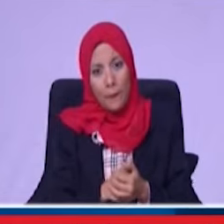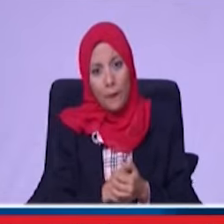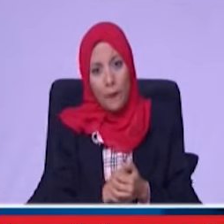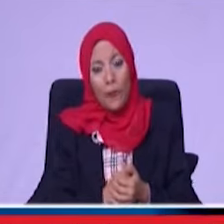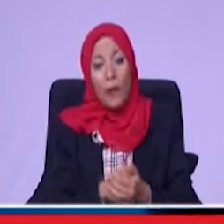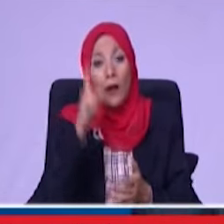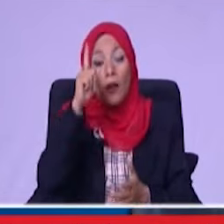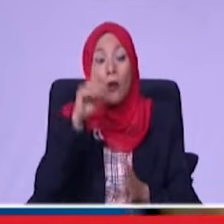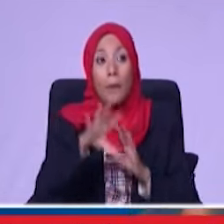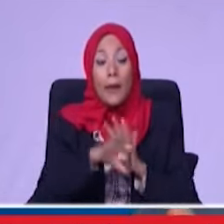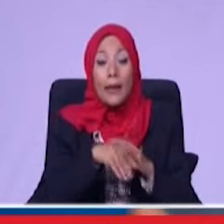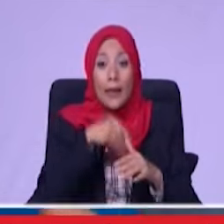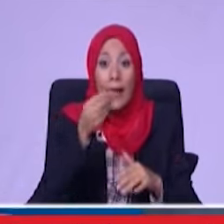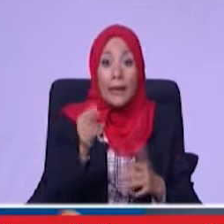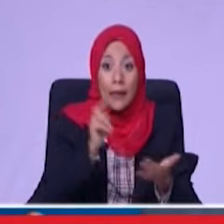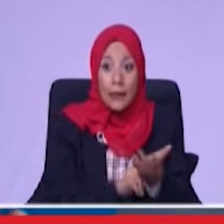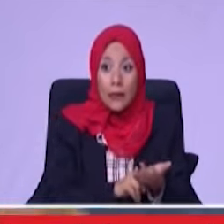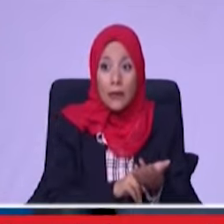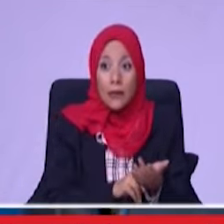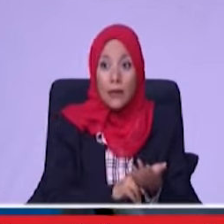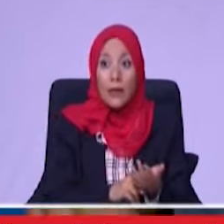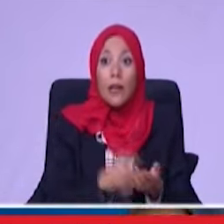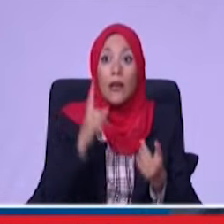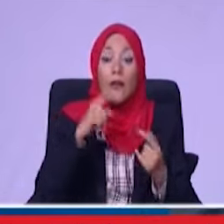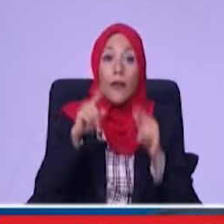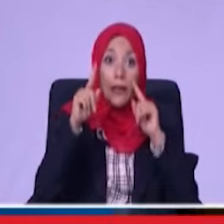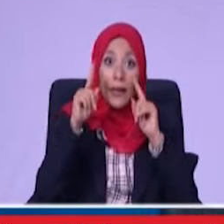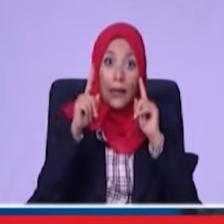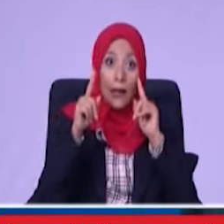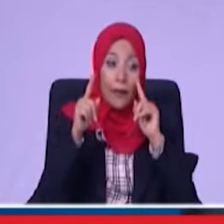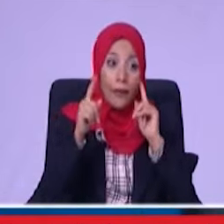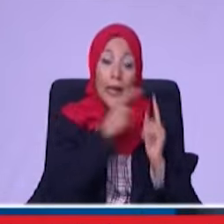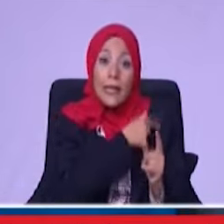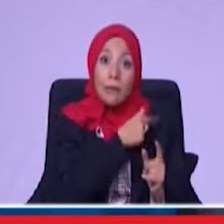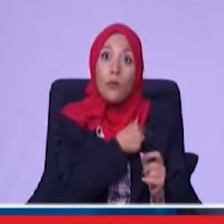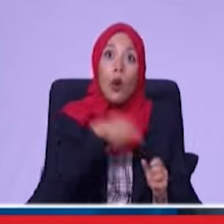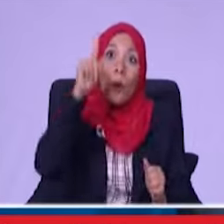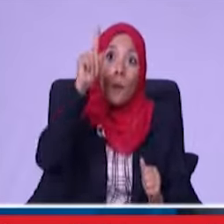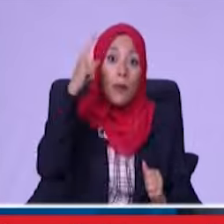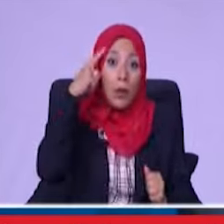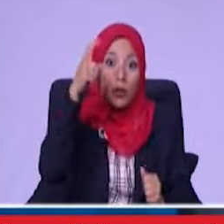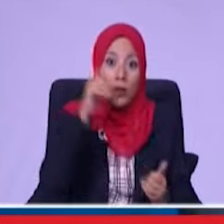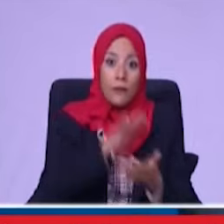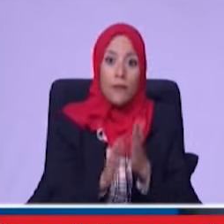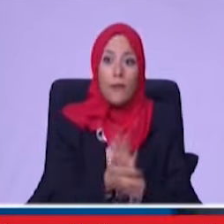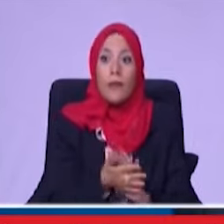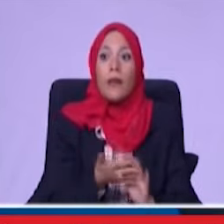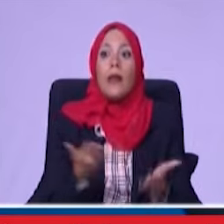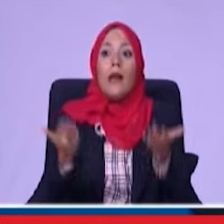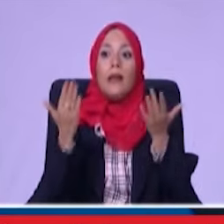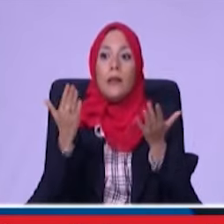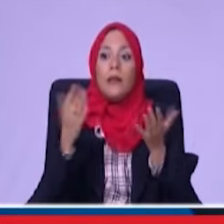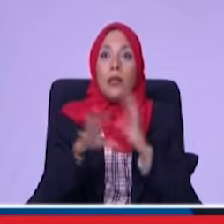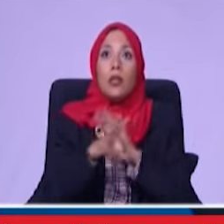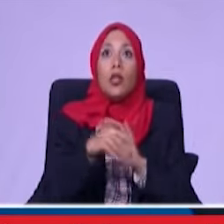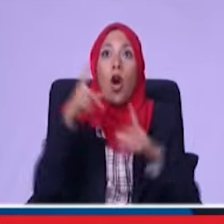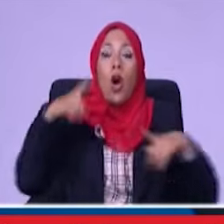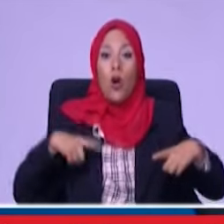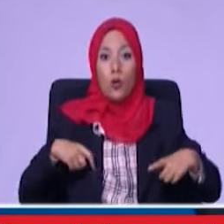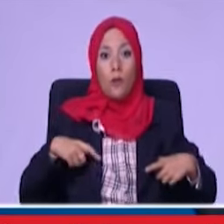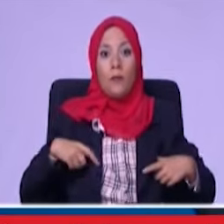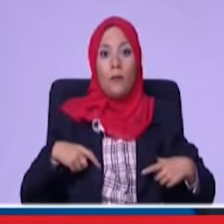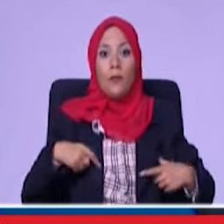به. في أسماء استأثر الله بها. نعم. ولذلك احنا نقول ايه؟ اسألك بكل اسم هو الأعظم سميت به نفسك،